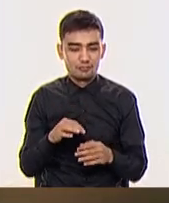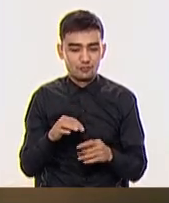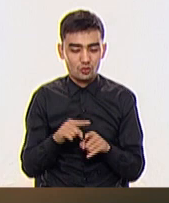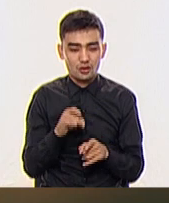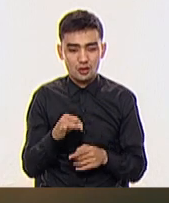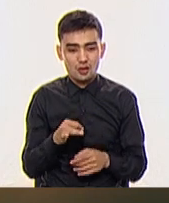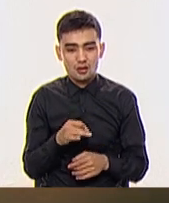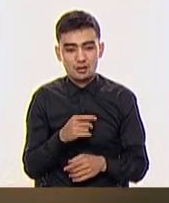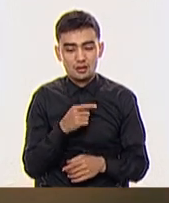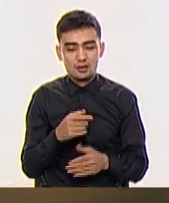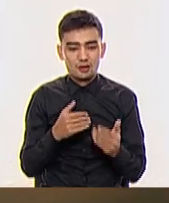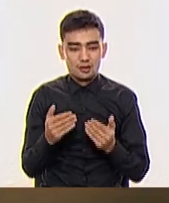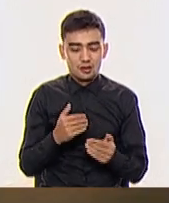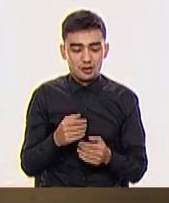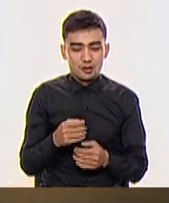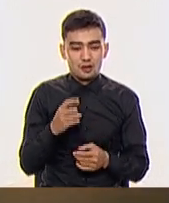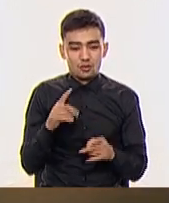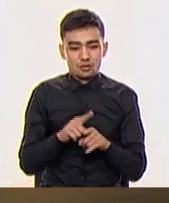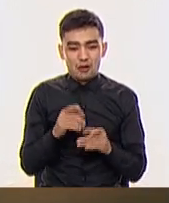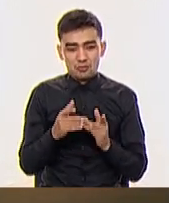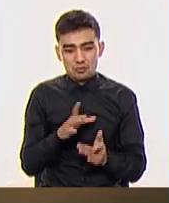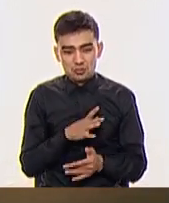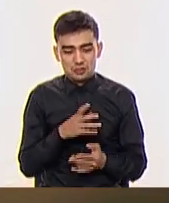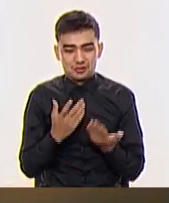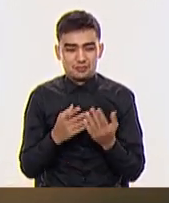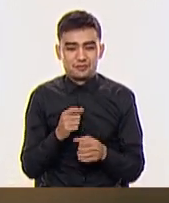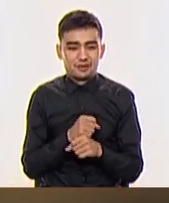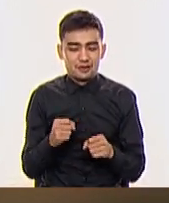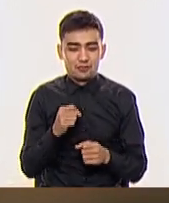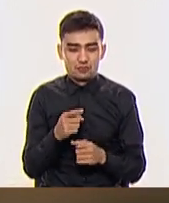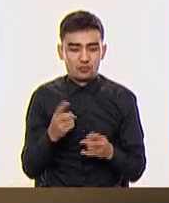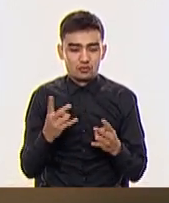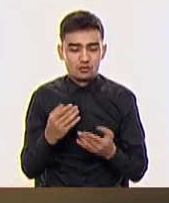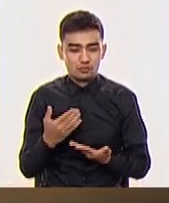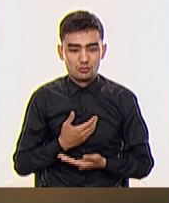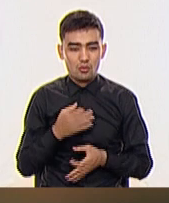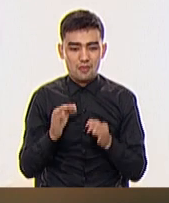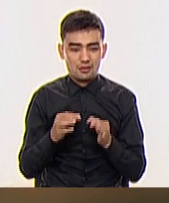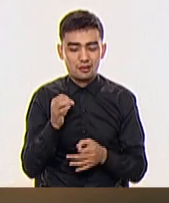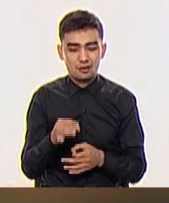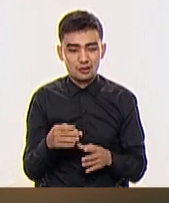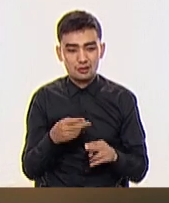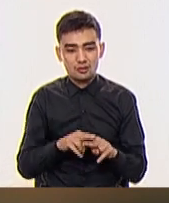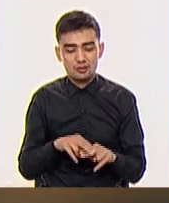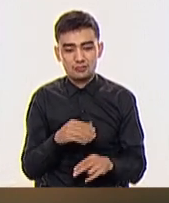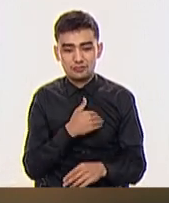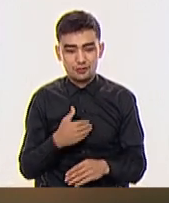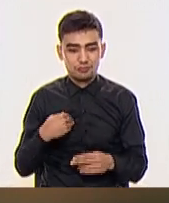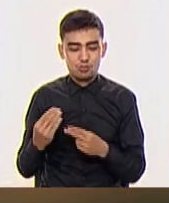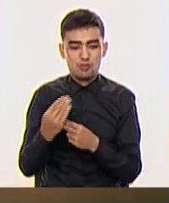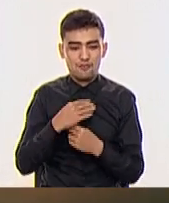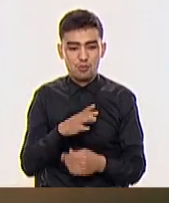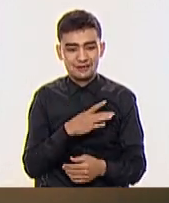органом, соприкасающимся с внешней средой по сравнению, допустим, с для категории пациентов, перенесших